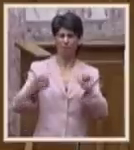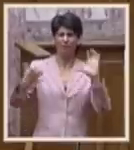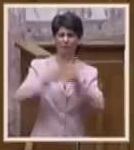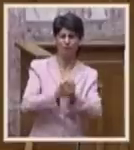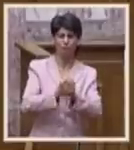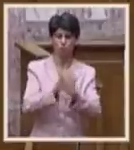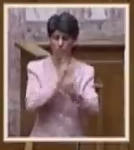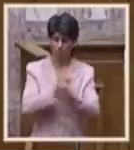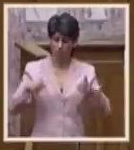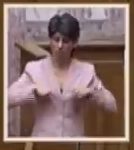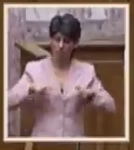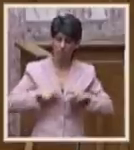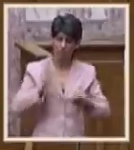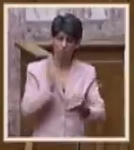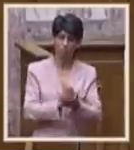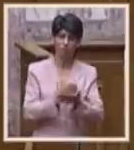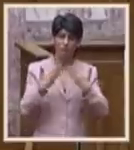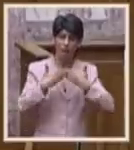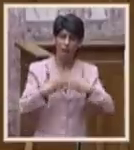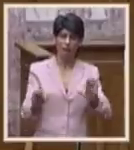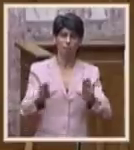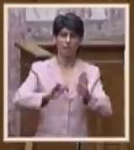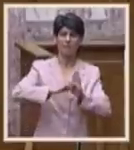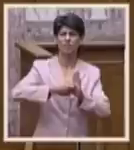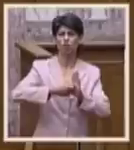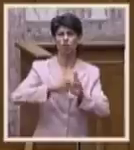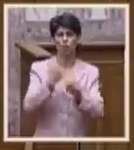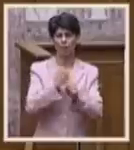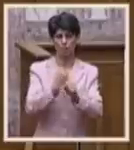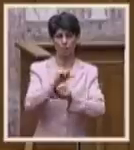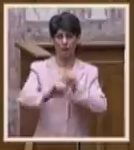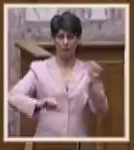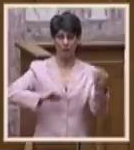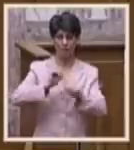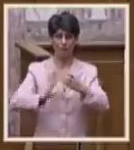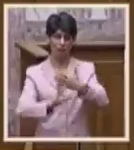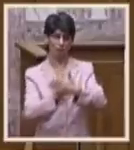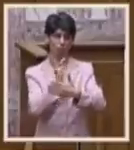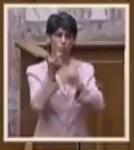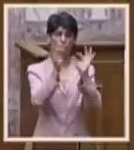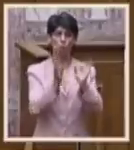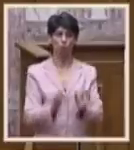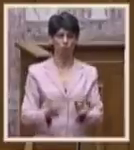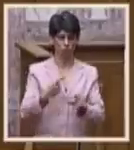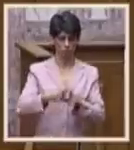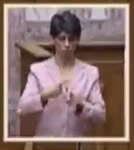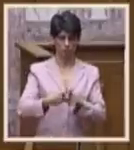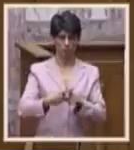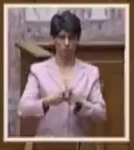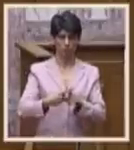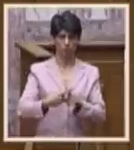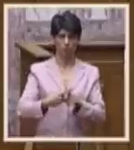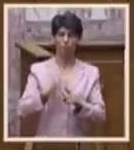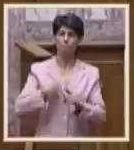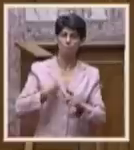στις κρατικές αποφάσεις, το άνοιγμα των κλειστών επαγγελμάτων, την αλλαγή του αναπτυξιακού μοντέλου της χώρας με πράσινη